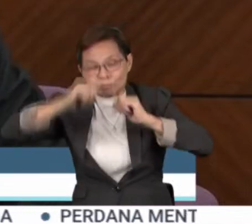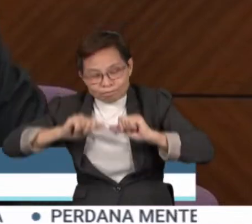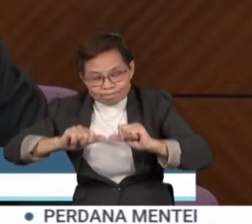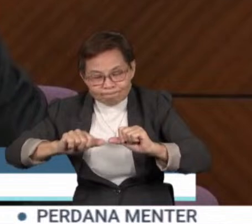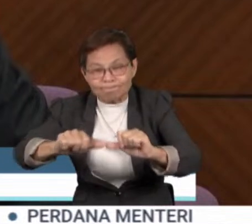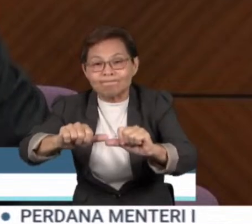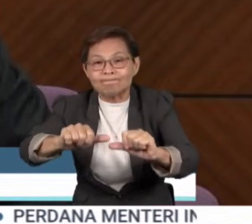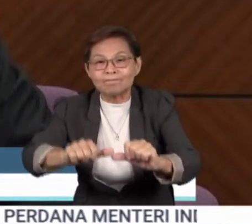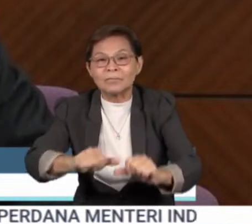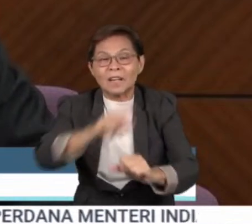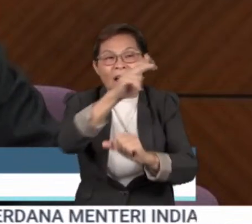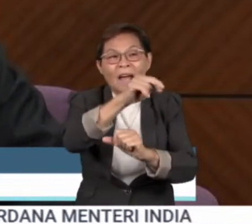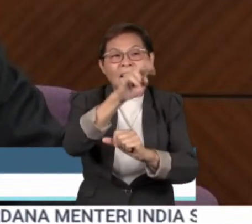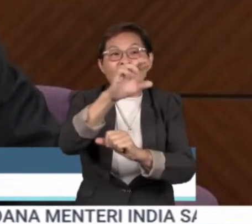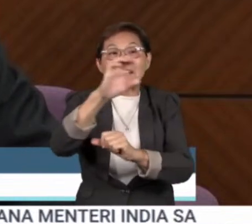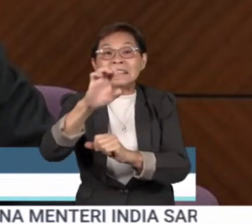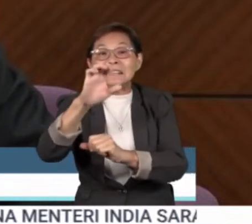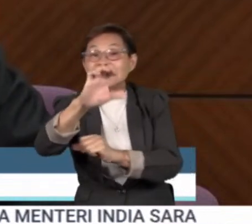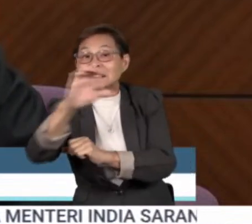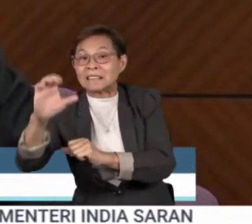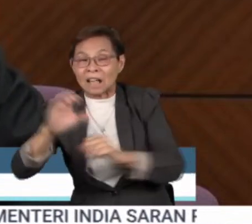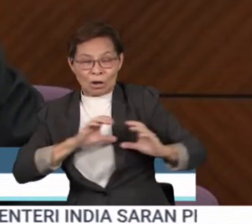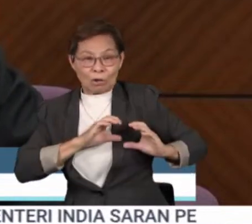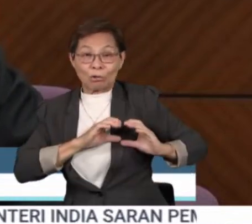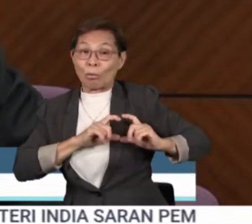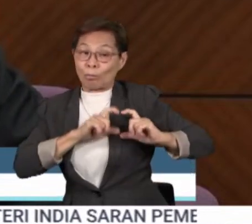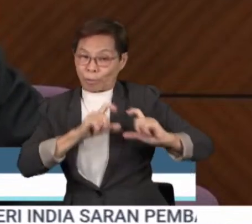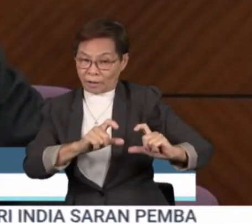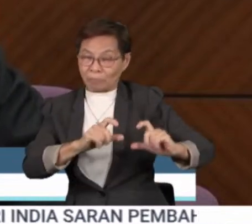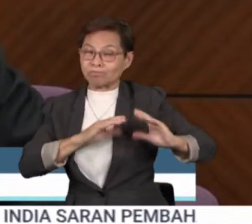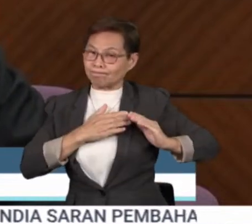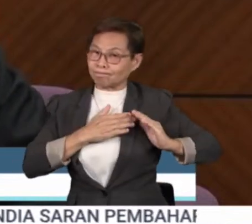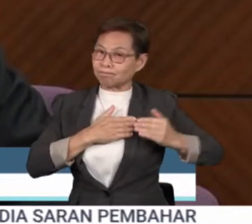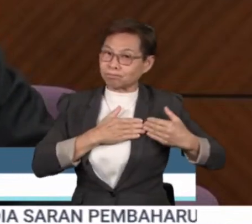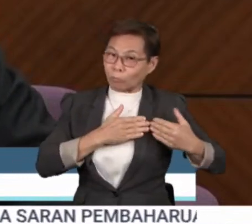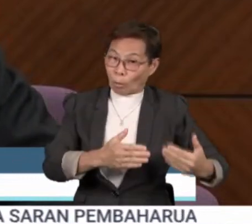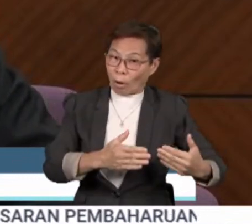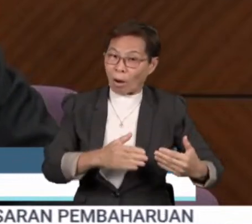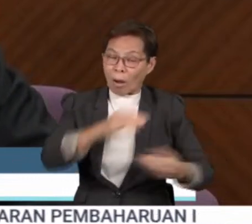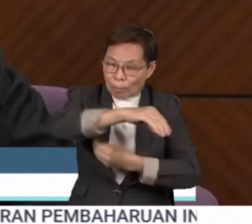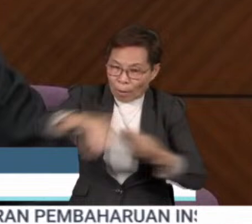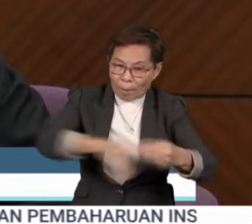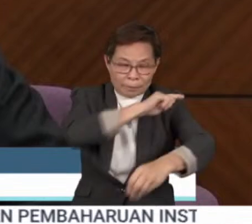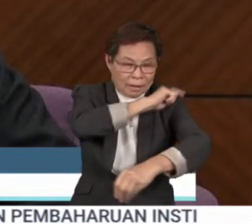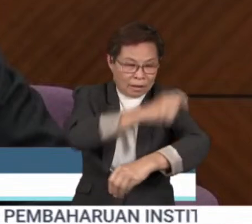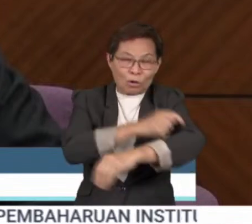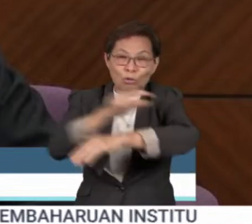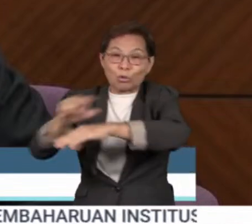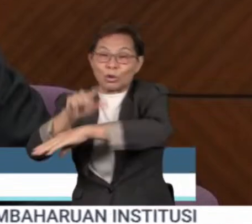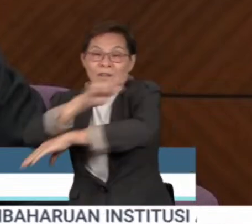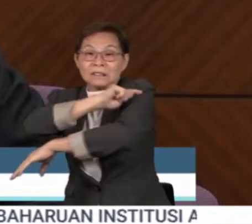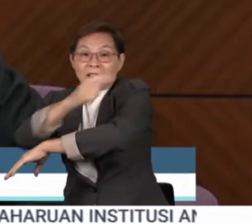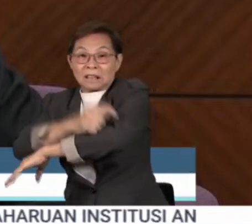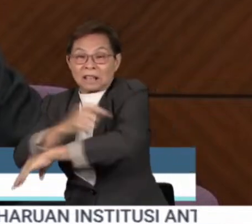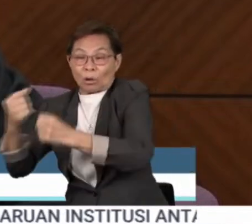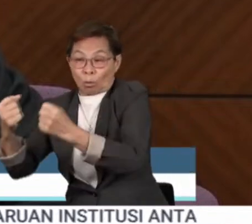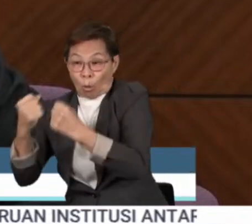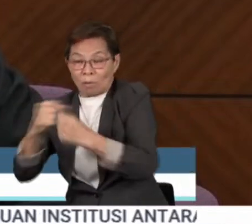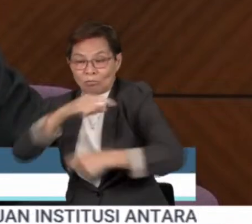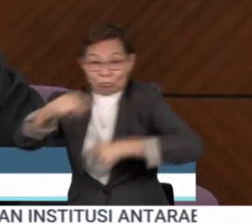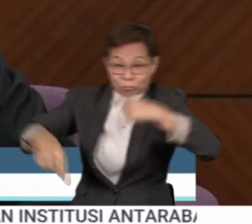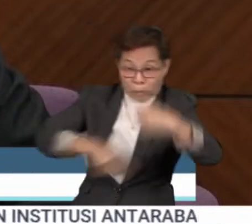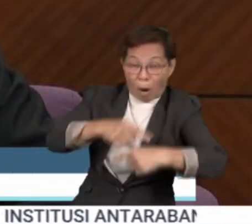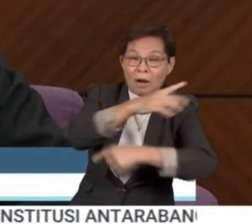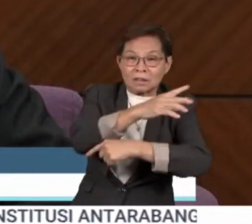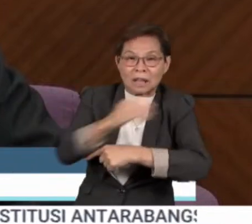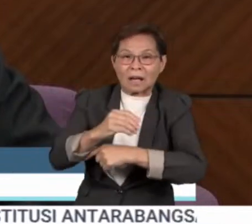berterusan. NRECC juga komited dengan perancangan peralihan tenaga kepada penggunaan tenaga yang mampan